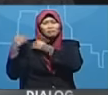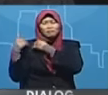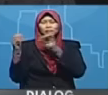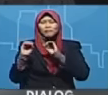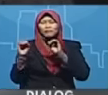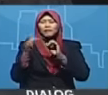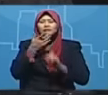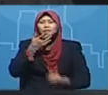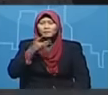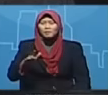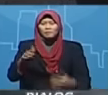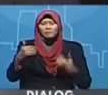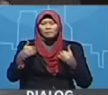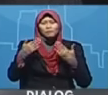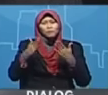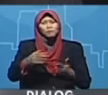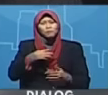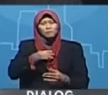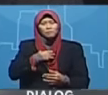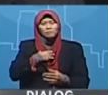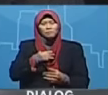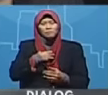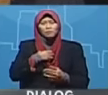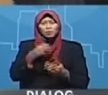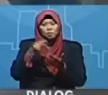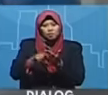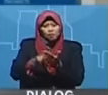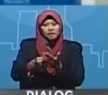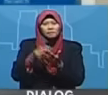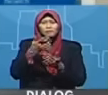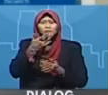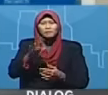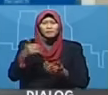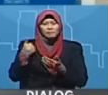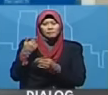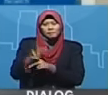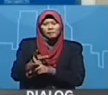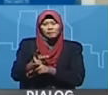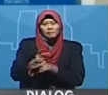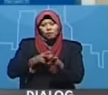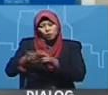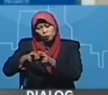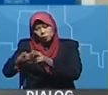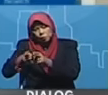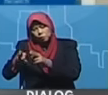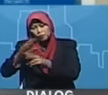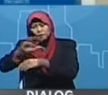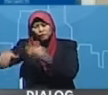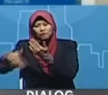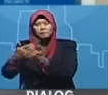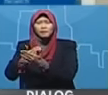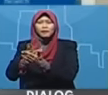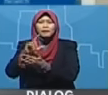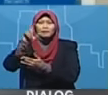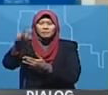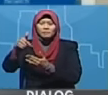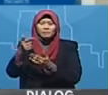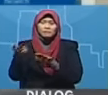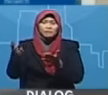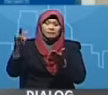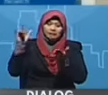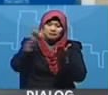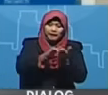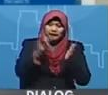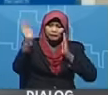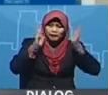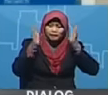pengadu ni yang ada uang dah boleh meneruskan perjalanan, tapi balik itu cuba diuruskan buat report dan sebagainya untuk dapatkan semula wang. Uh-huh.